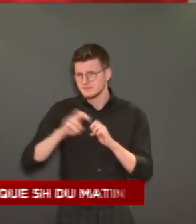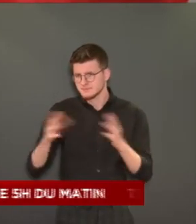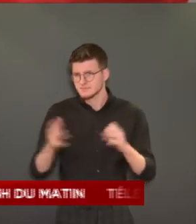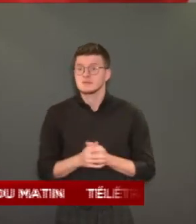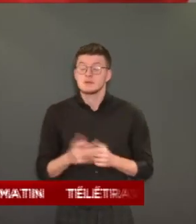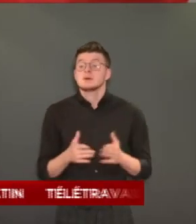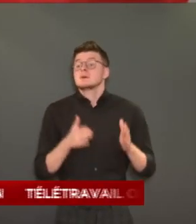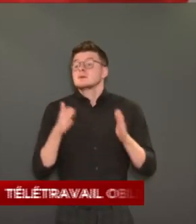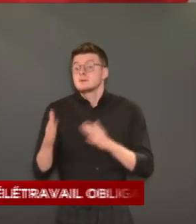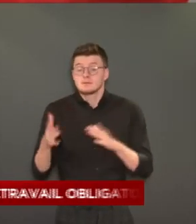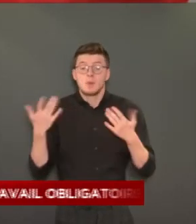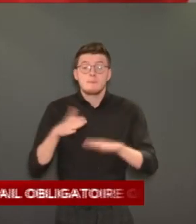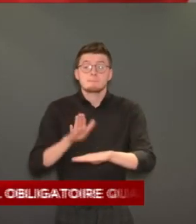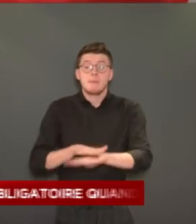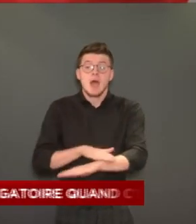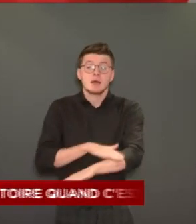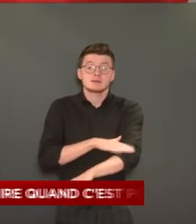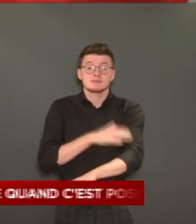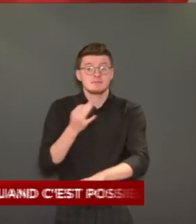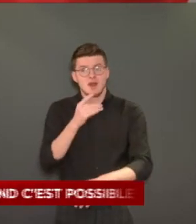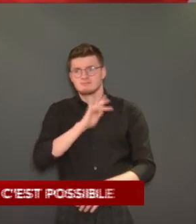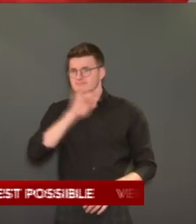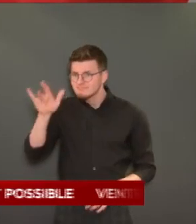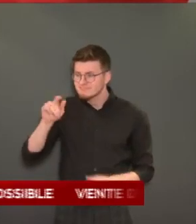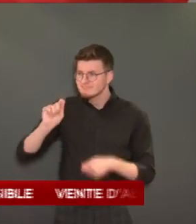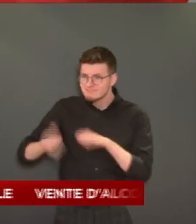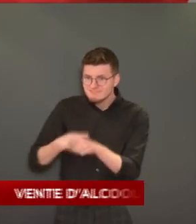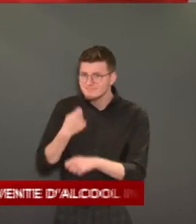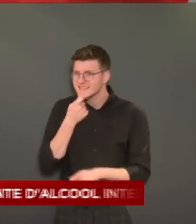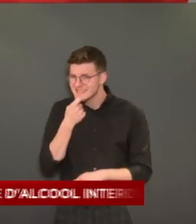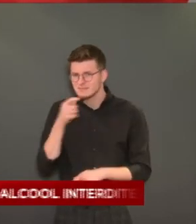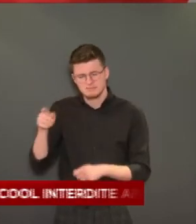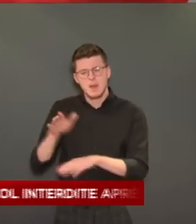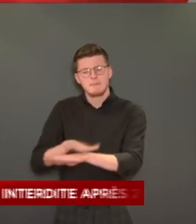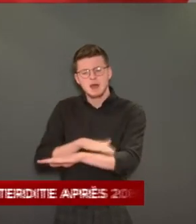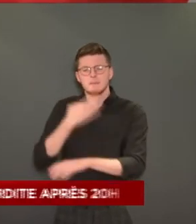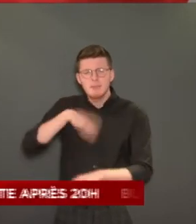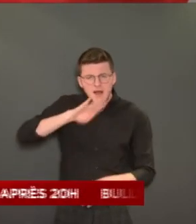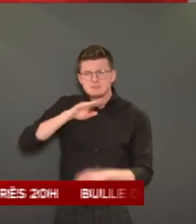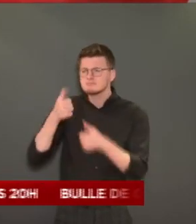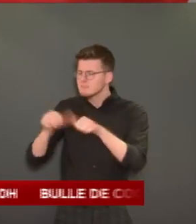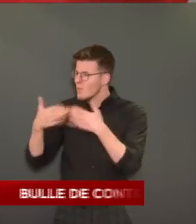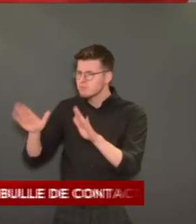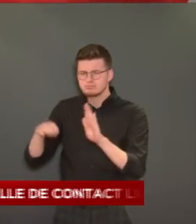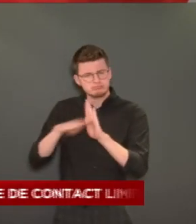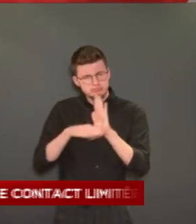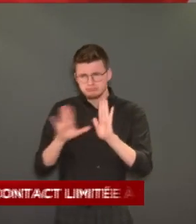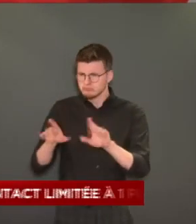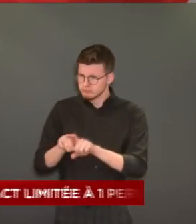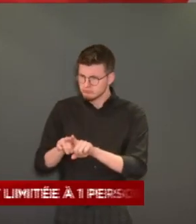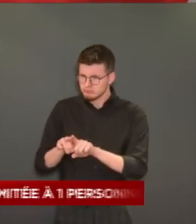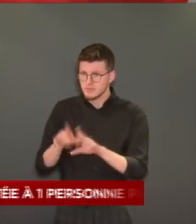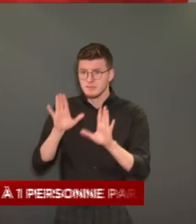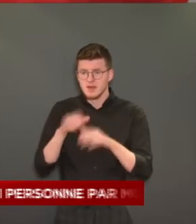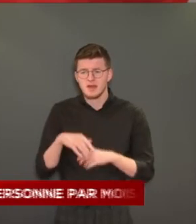Les marchés sont des endroits importants. Les marchés, on y fait ses courses, eh bien les marchés peuvent rester ouverts, toujours en respectant les